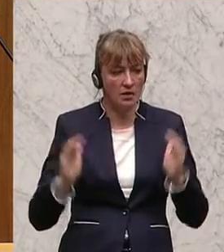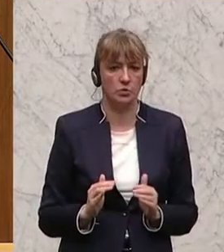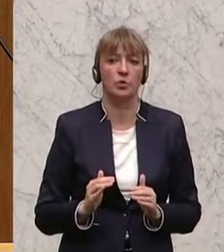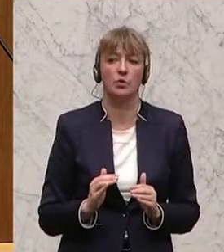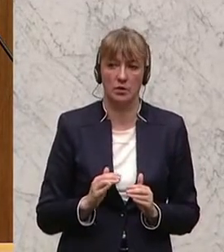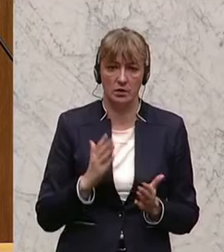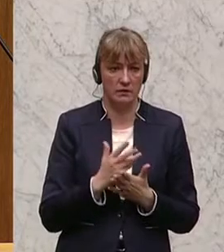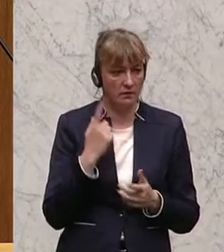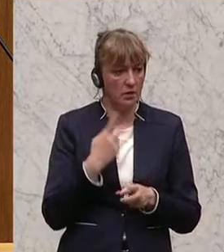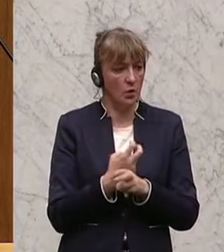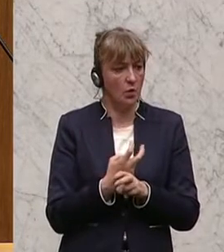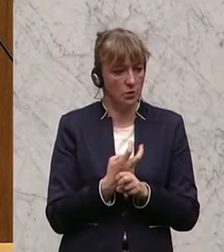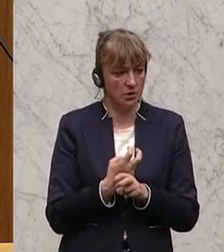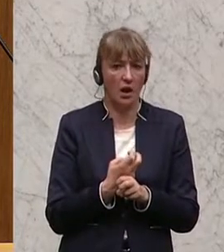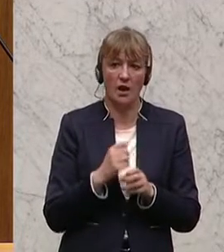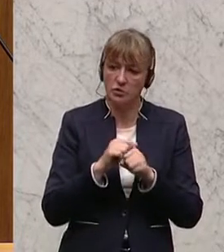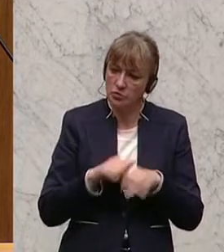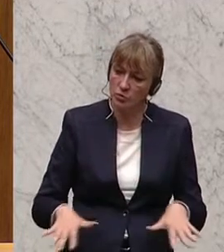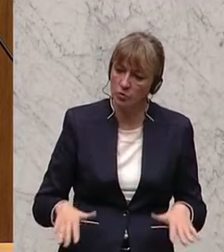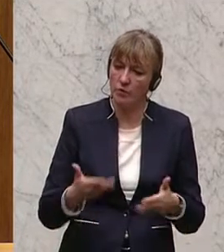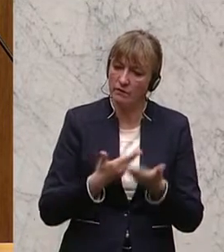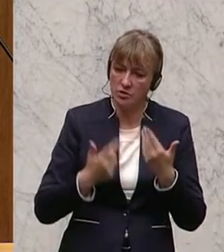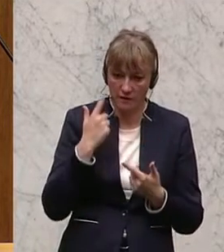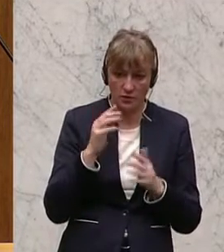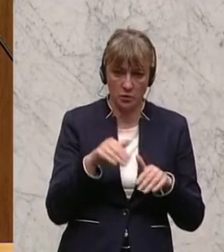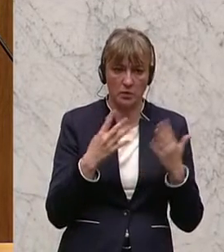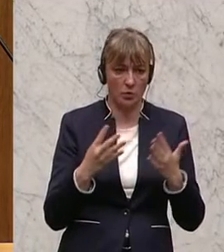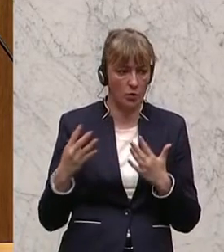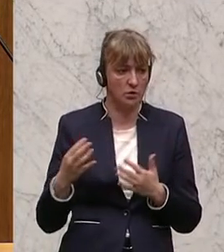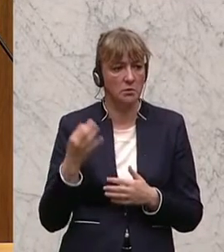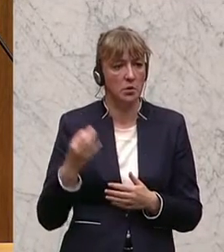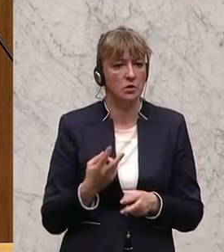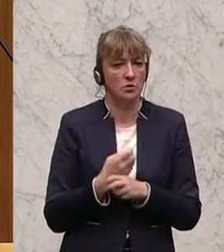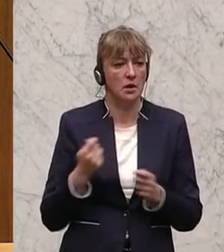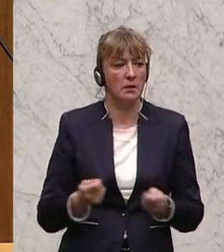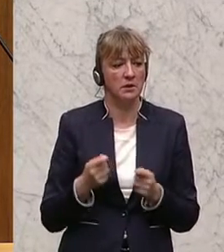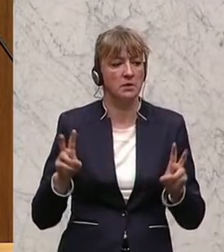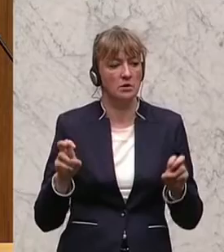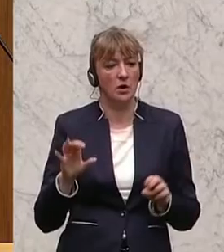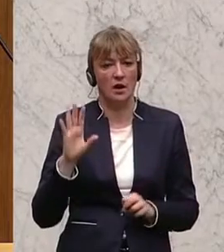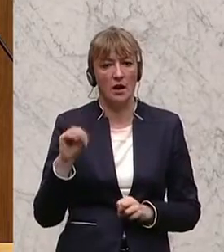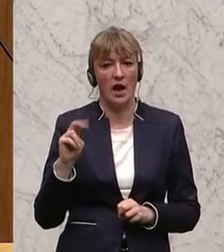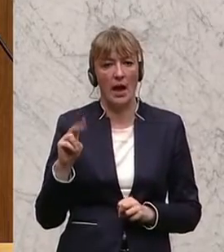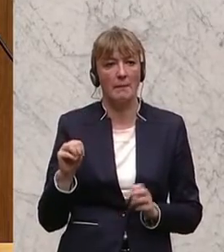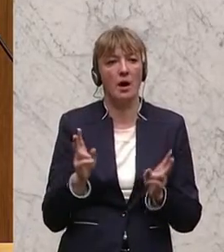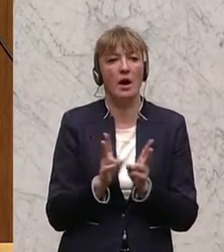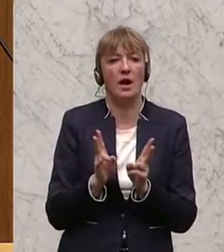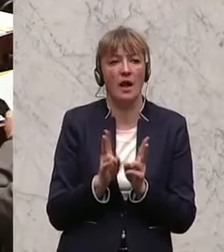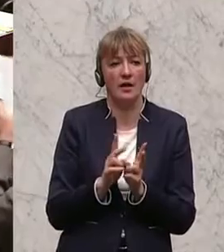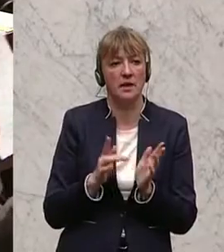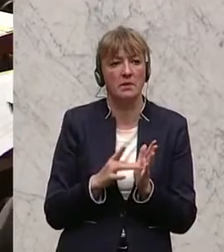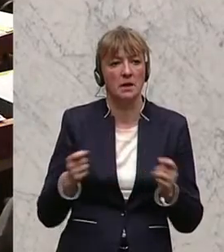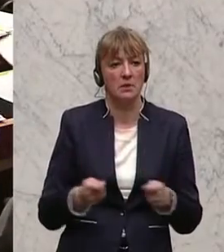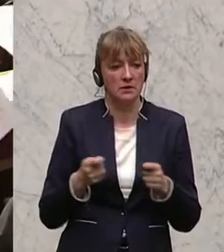wie die österreichische Wirtschaft strukturiert ist. Über 99% der österreichischen Betriebe sind sogenannte KMU, Klein- und Mittelbetriebe,